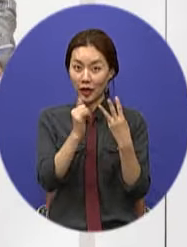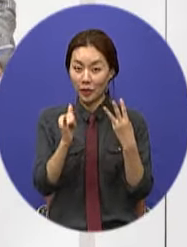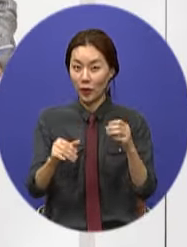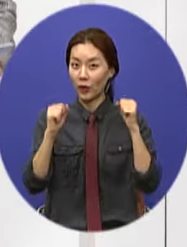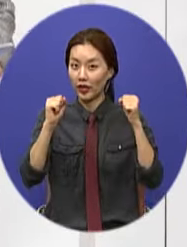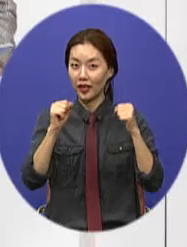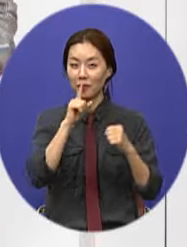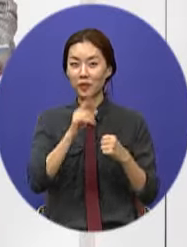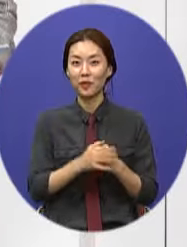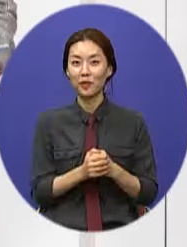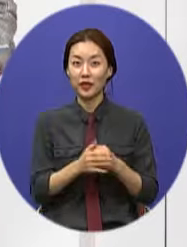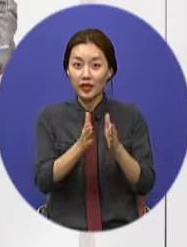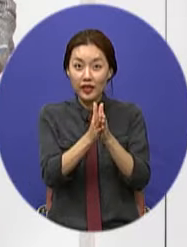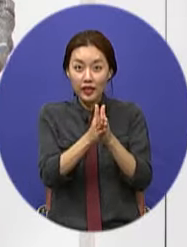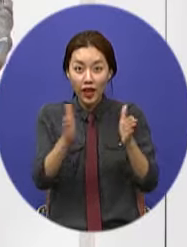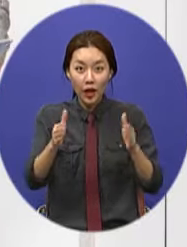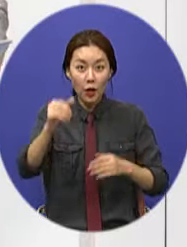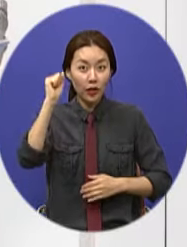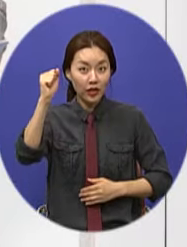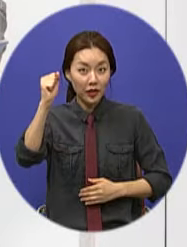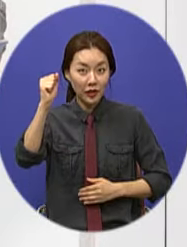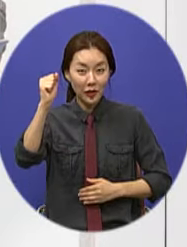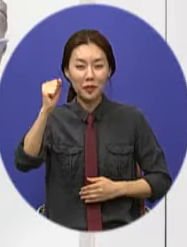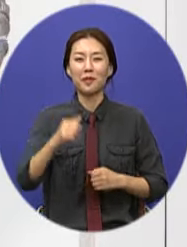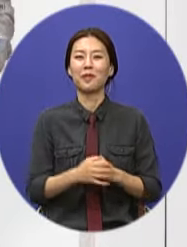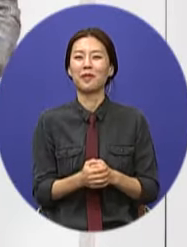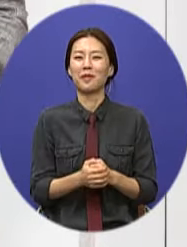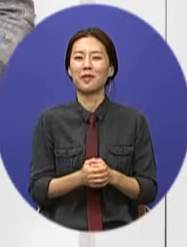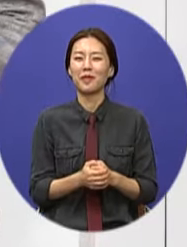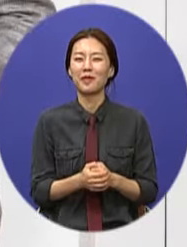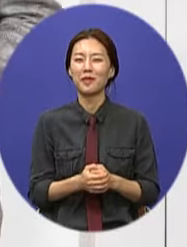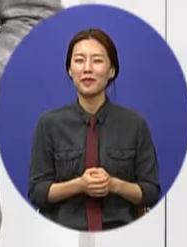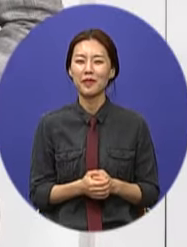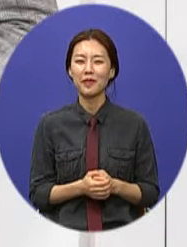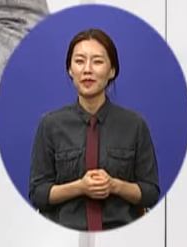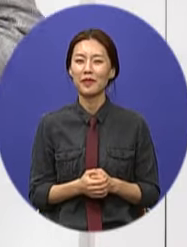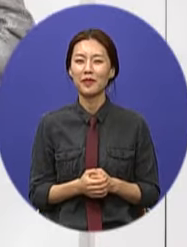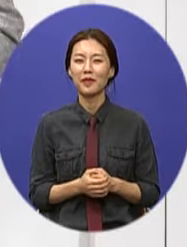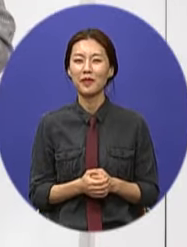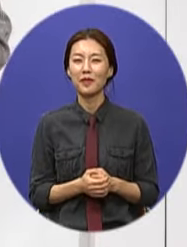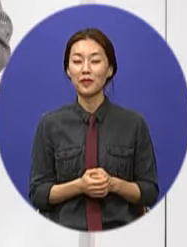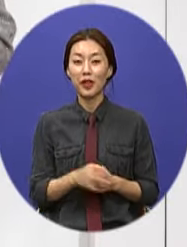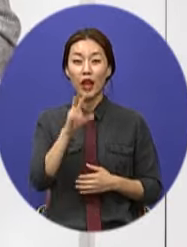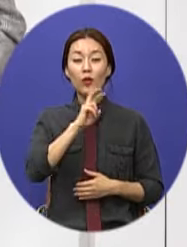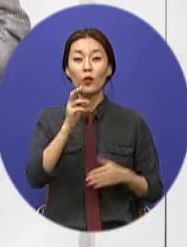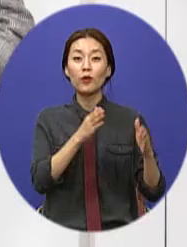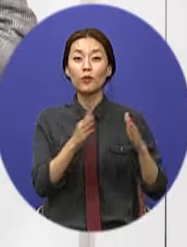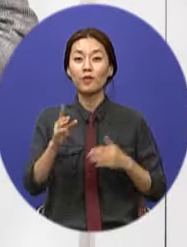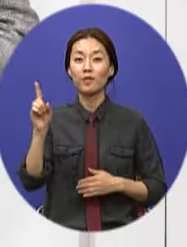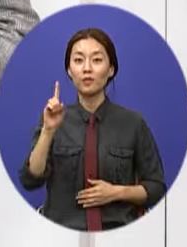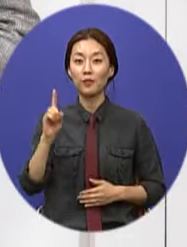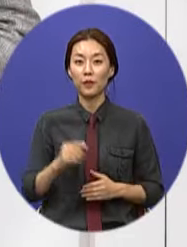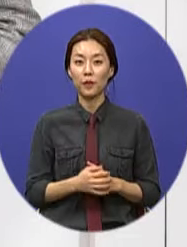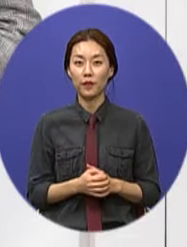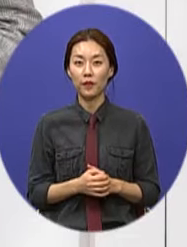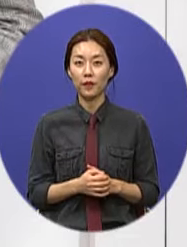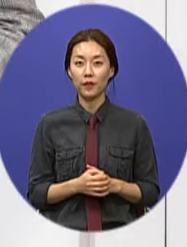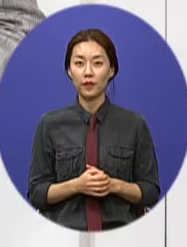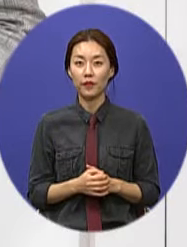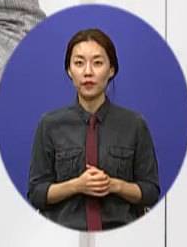합시다. 연결. 자 시작. 화이팅. 화이팅. 화이팅. 예. 자 오늘 노래는 무슨 노래 한다고요?